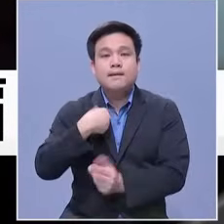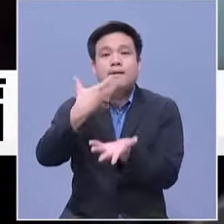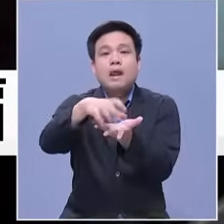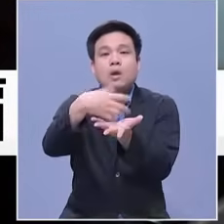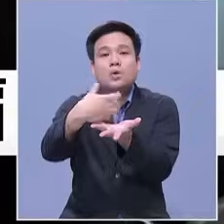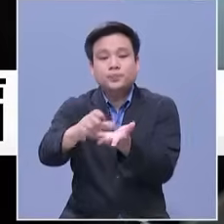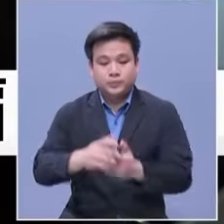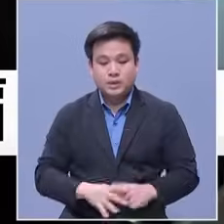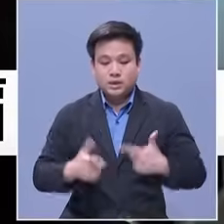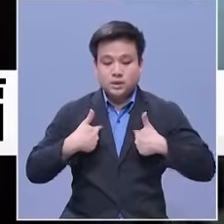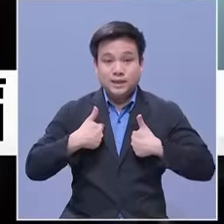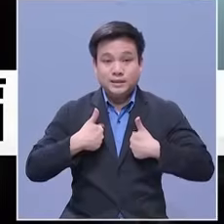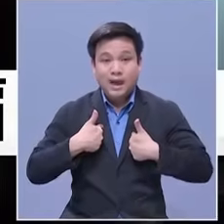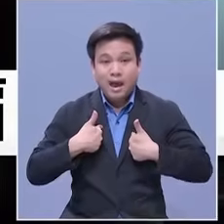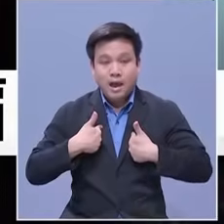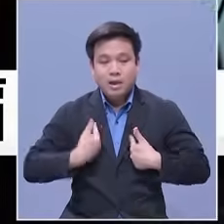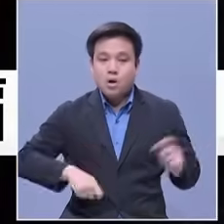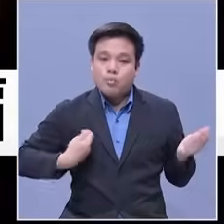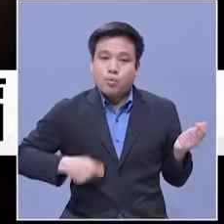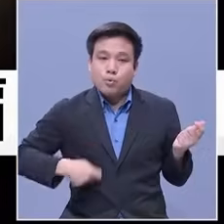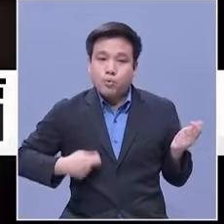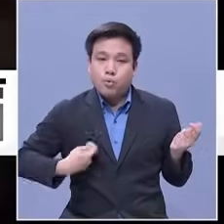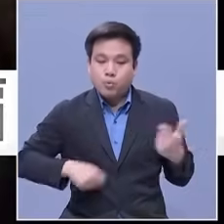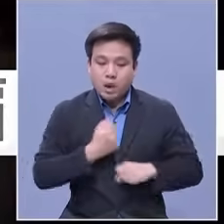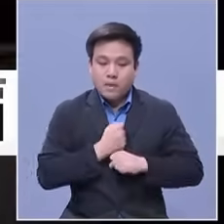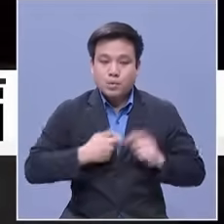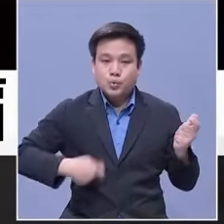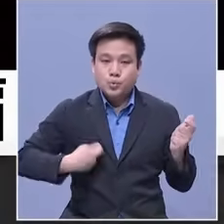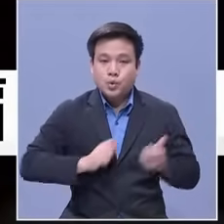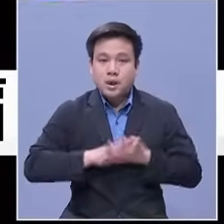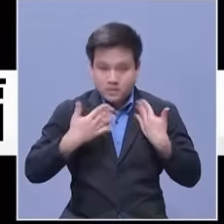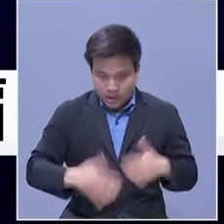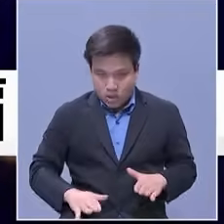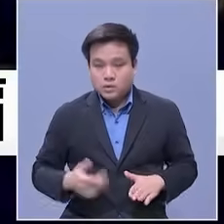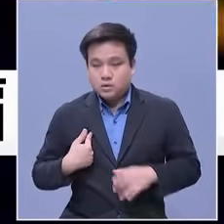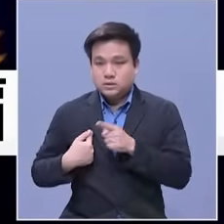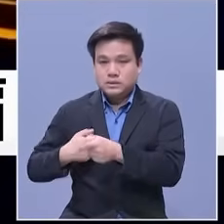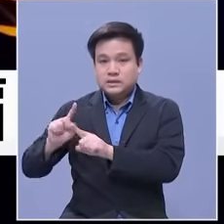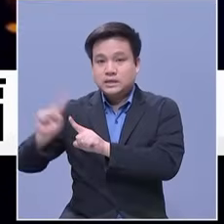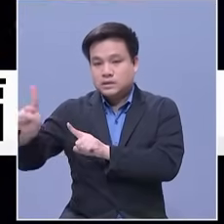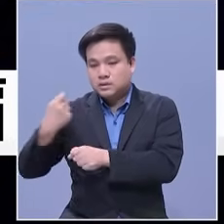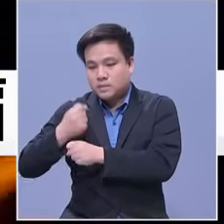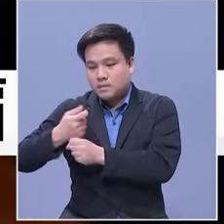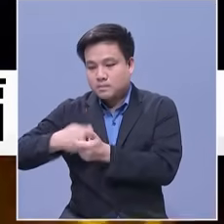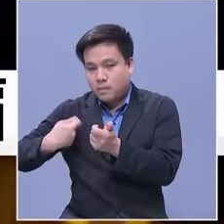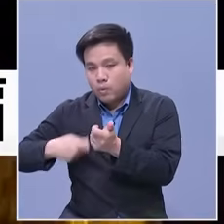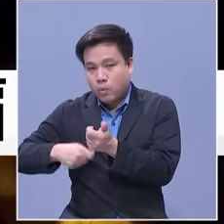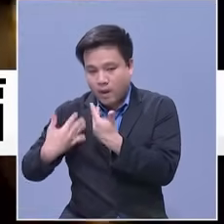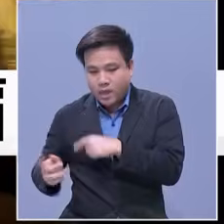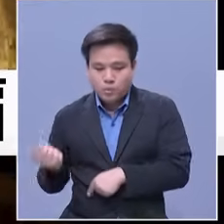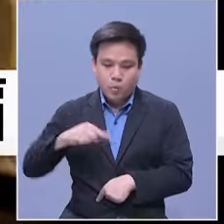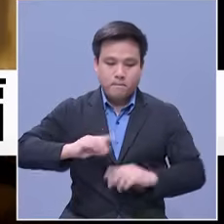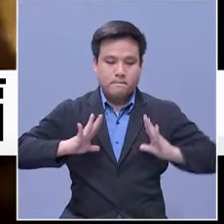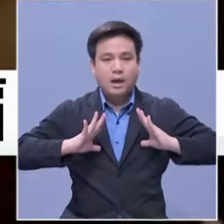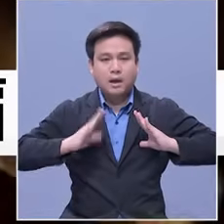าเนี่ยกลับจากการเล่นดนตรีแถวๆถนนกิ่งแก้วกำลังจะไปเล่นดนตรีต่อที่ร้านย่านเทพารักษ์แต่หิวข้าวเขาก็เล